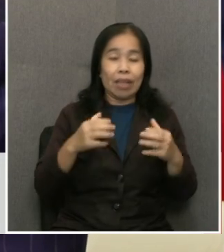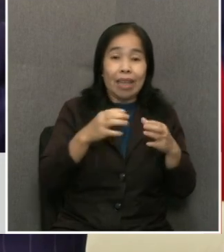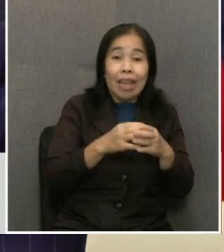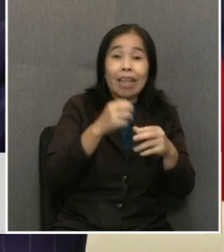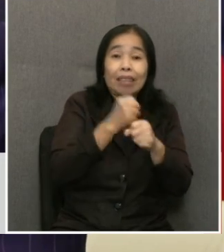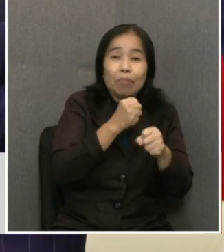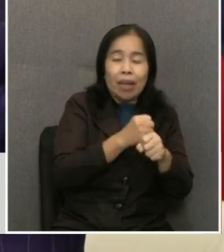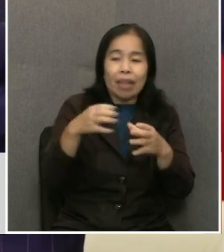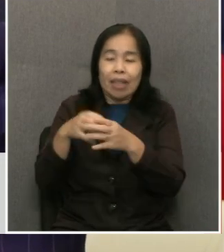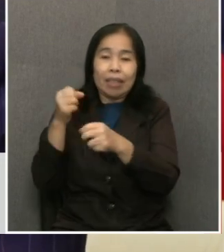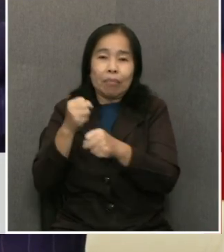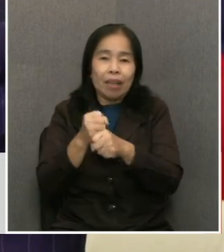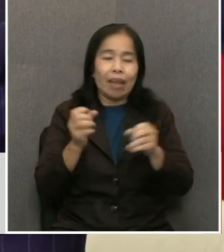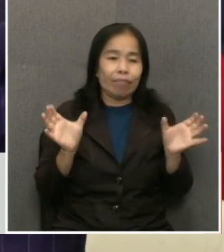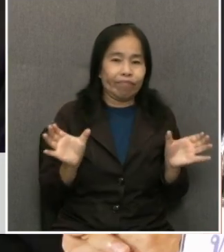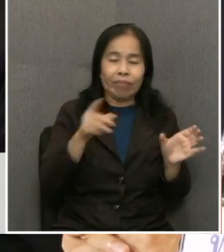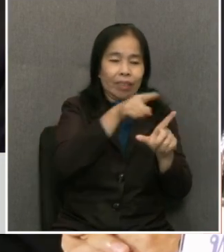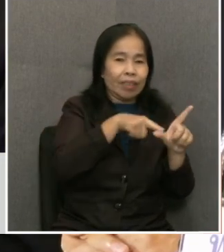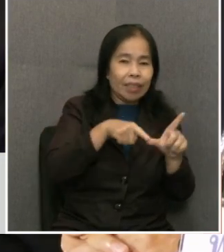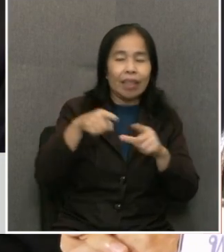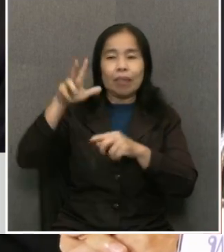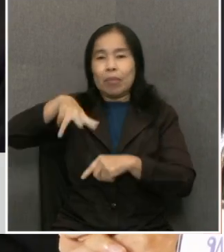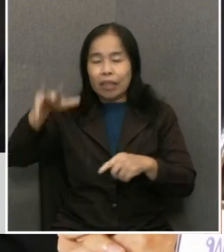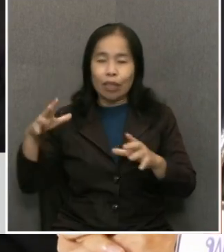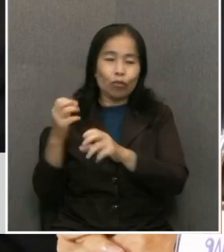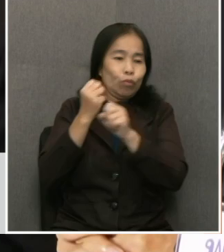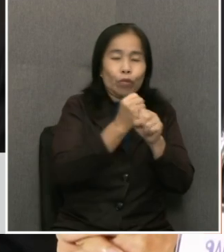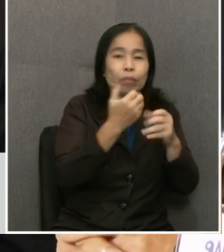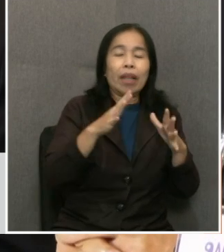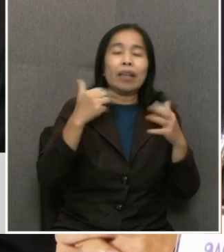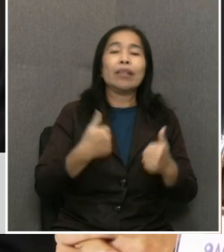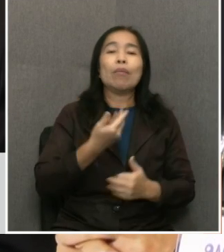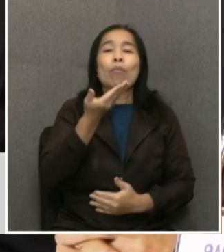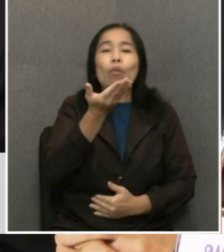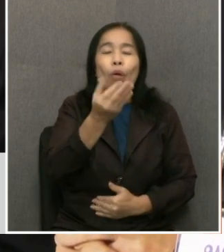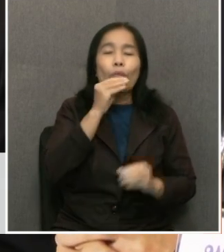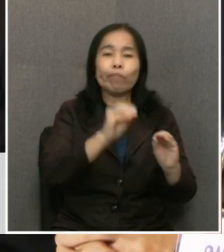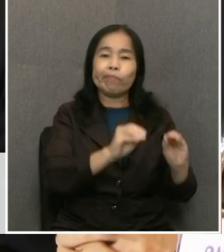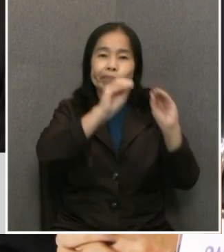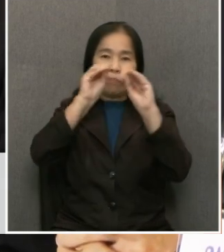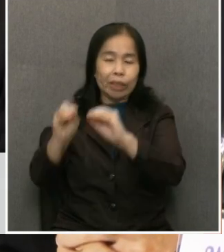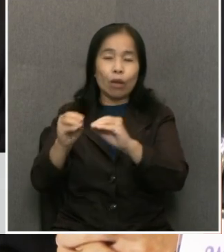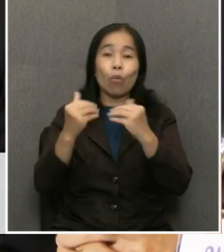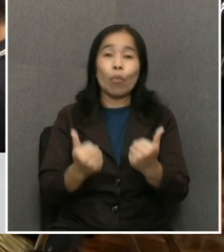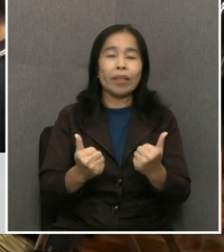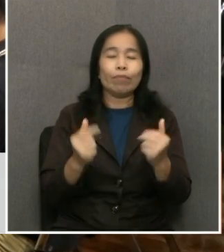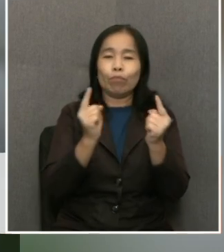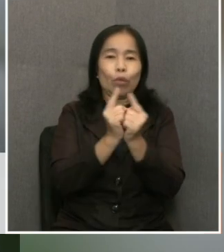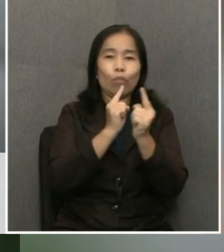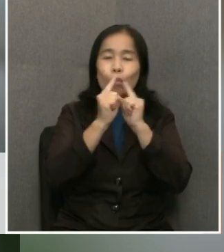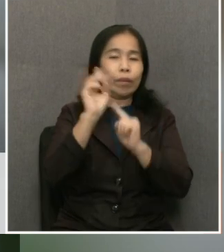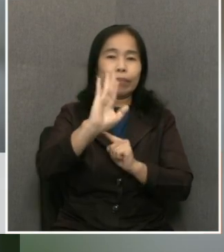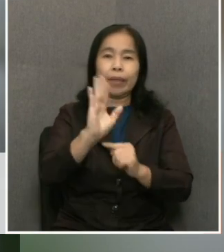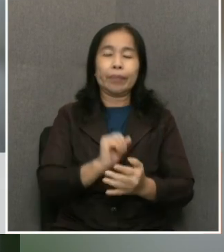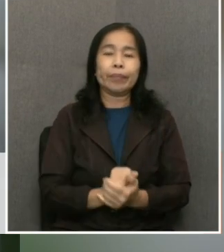รคเนี่ยยังหาข้อสรุปในตำแหน่งประธานสภาไม่ได้ก็เลยขอแจ้งเลื่อนการเจรจาในวันนี้ออกไปก่อนครับม